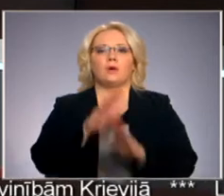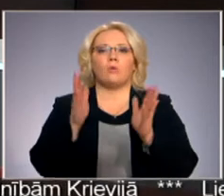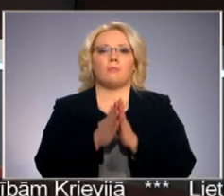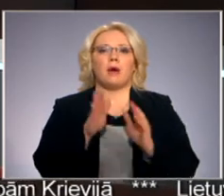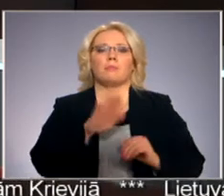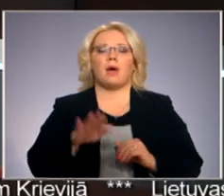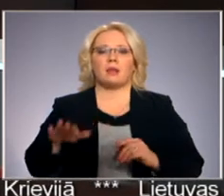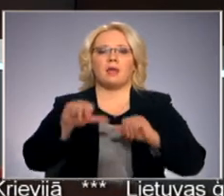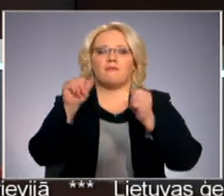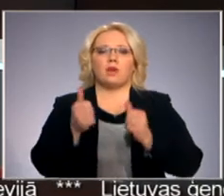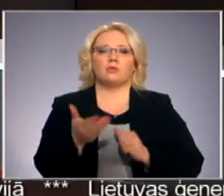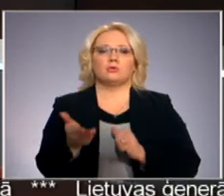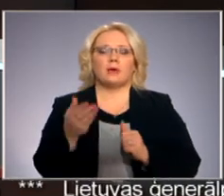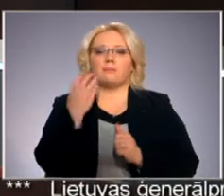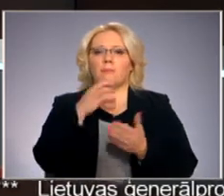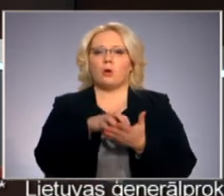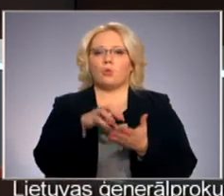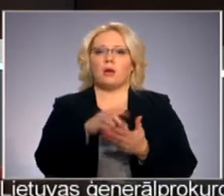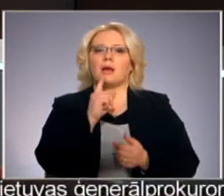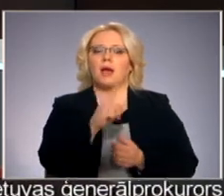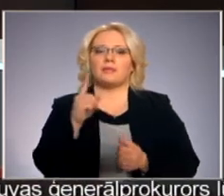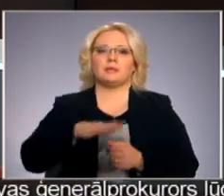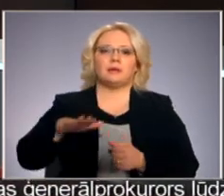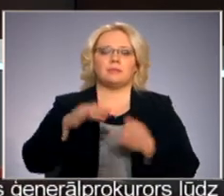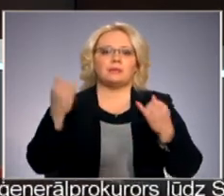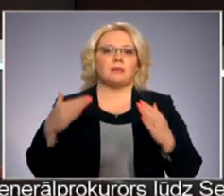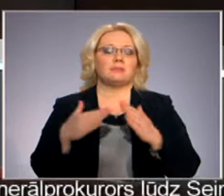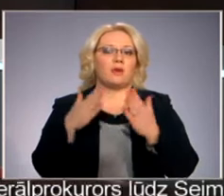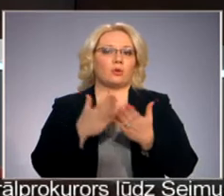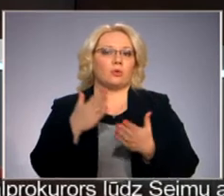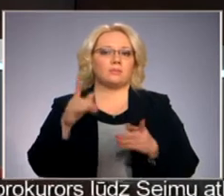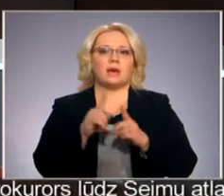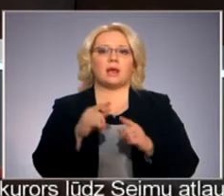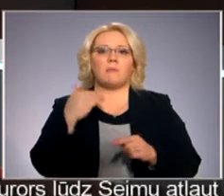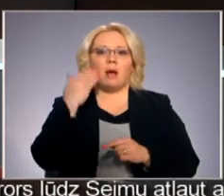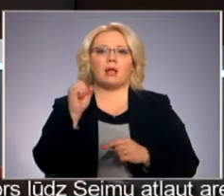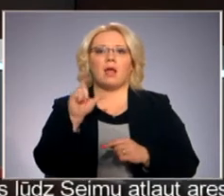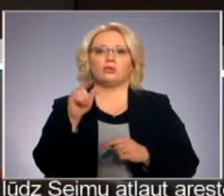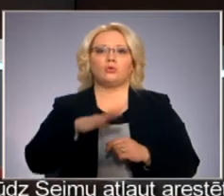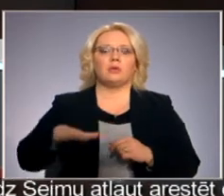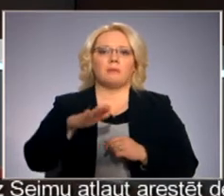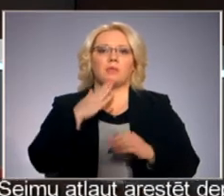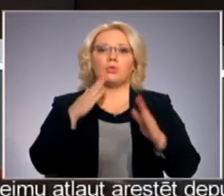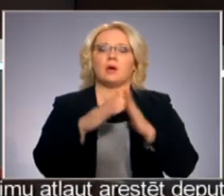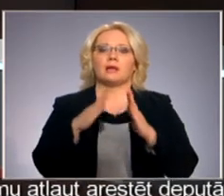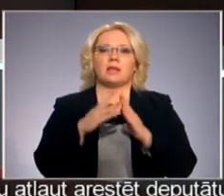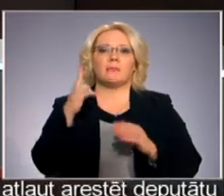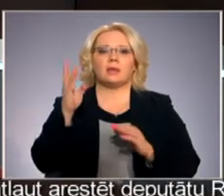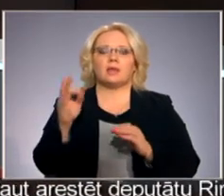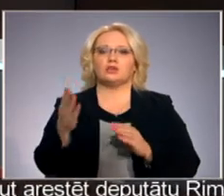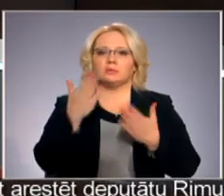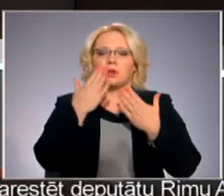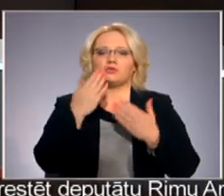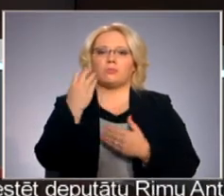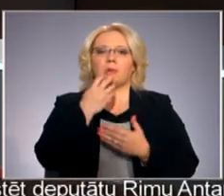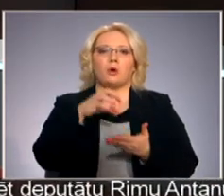Kopā ar bērniem veidot un cept piparkūkas šķiet ir katras ģimenes Ziemassvētku notikums. Arī Baltalkšņu ģimene no Rēzeknes apliecina, ka tieši smaržīgo